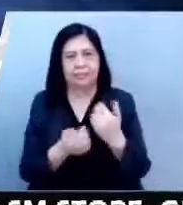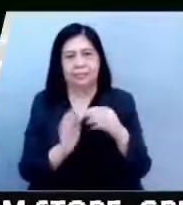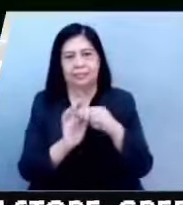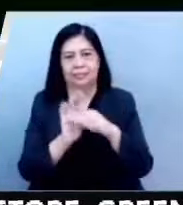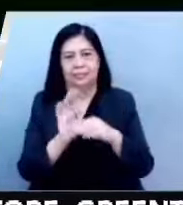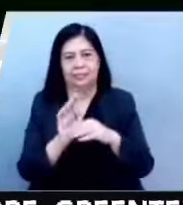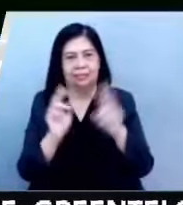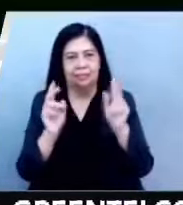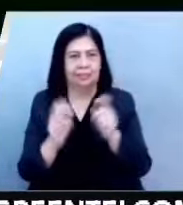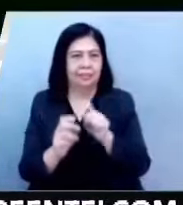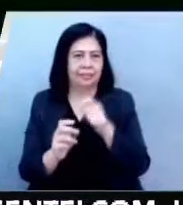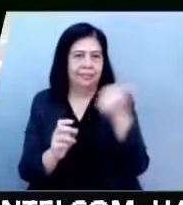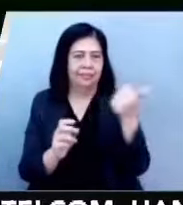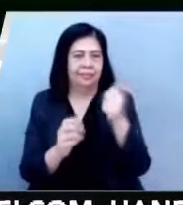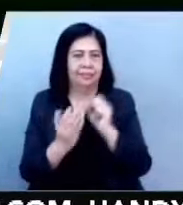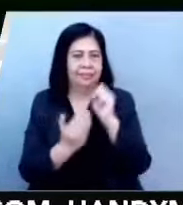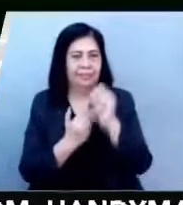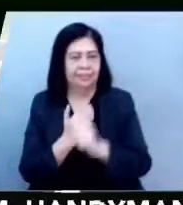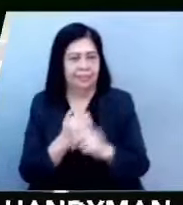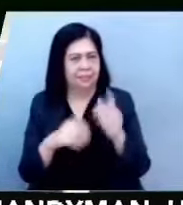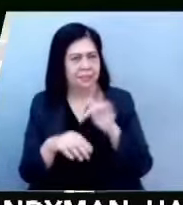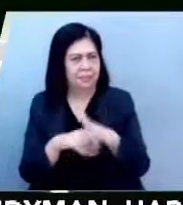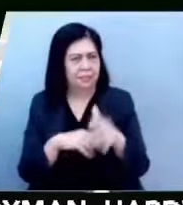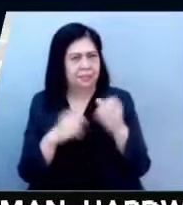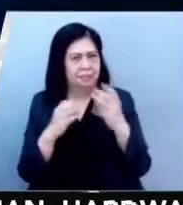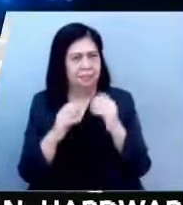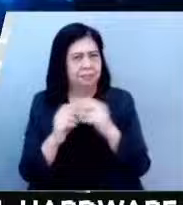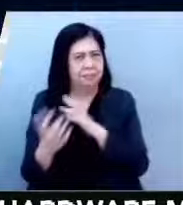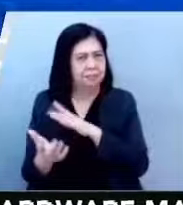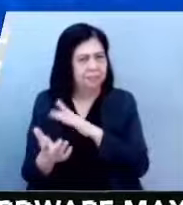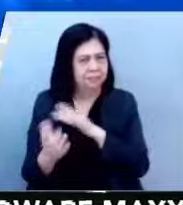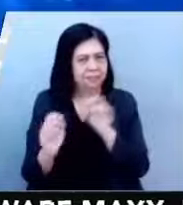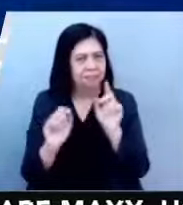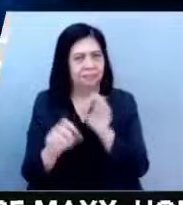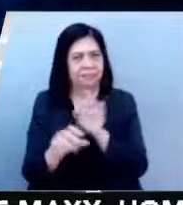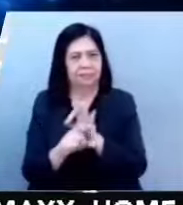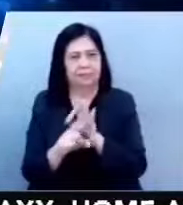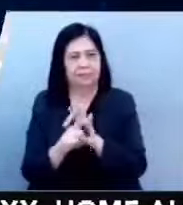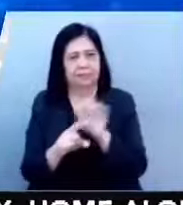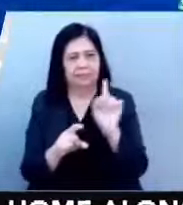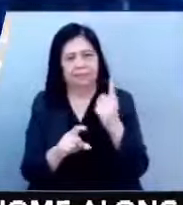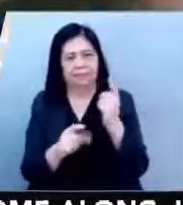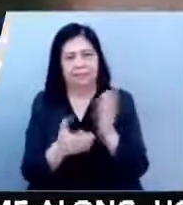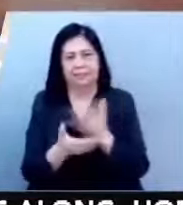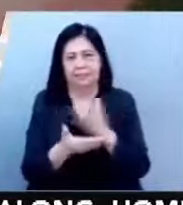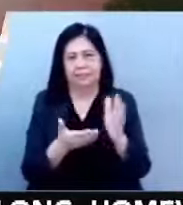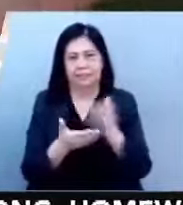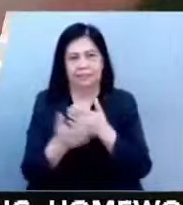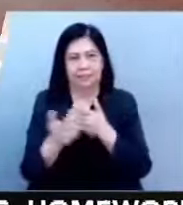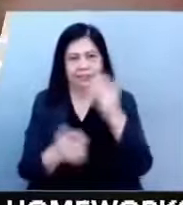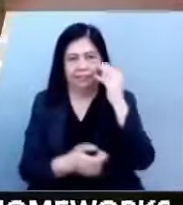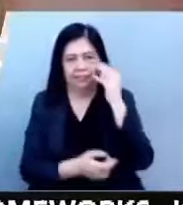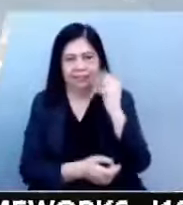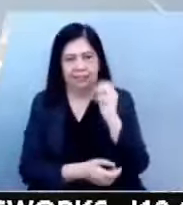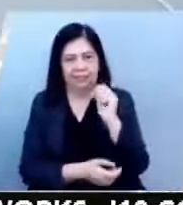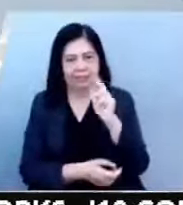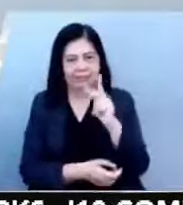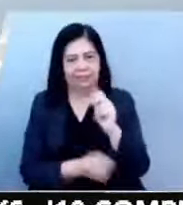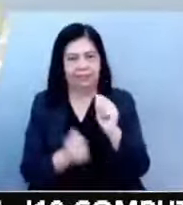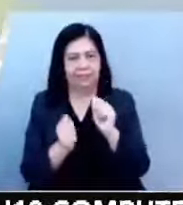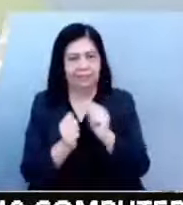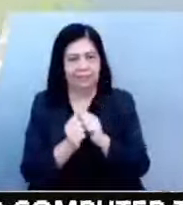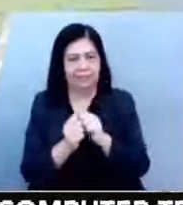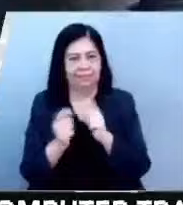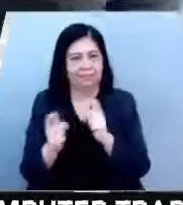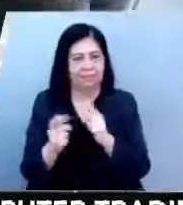Side. Maaga pa lang, marami na ang nag-abang na fans para sa first solo concert ni Mark. Bit-bit ng Philo Agassiz ang